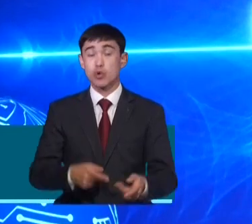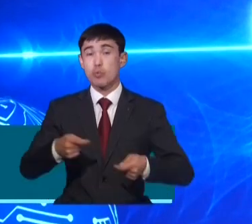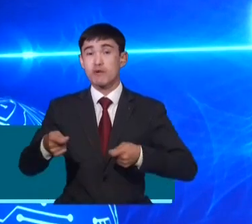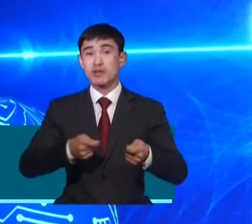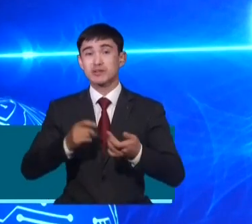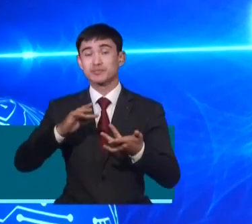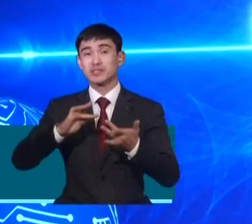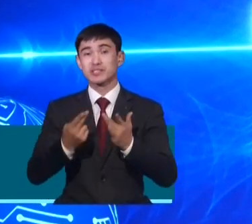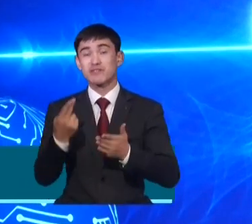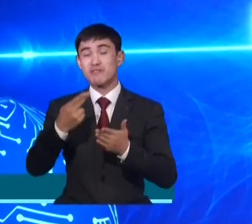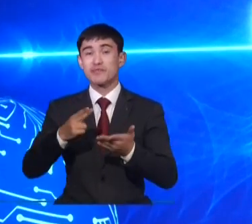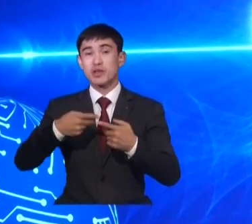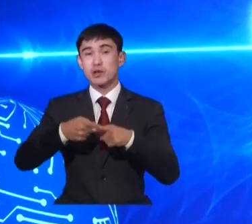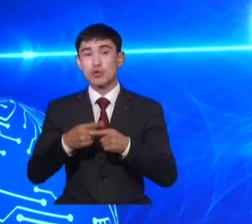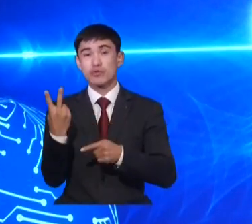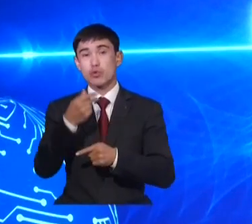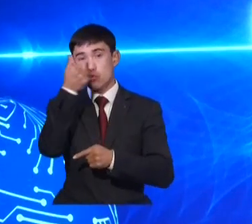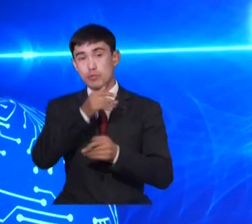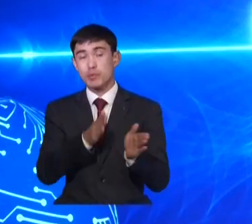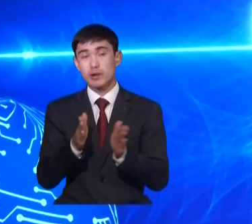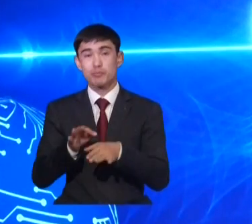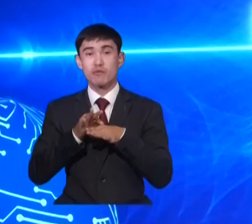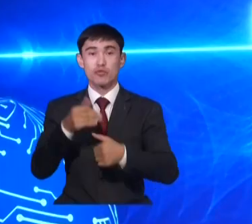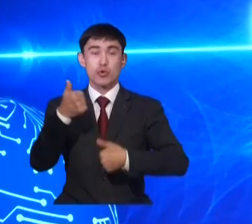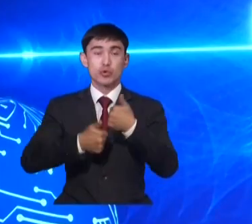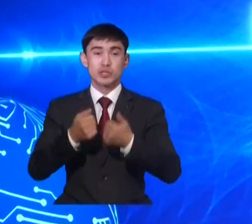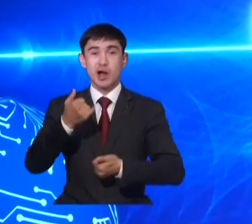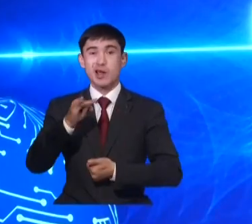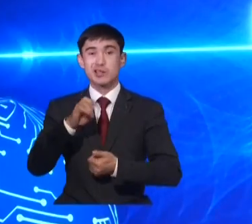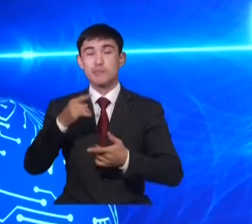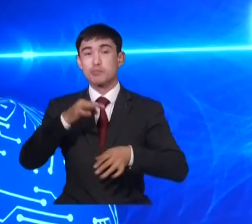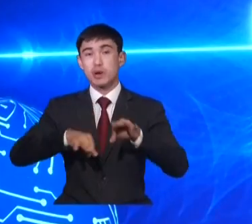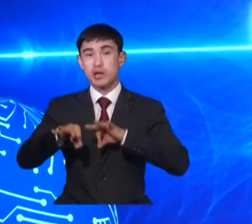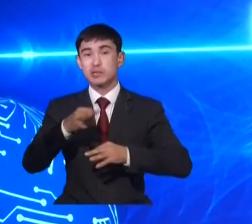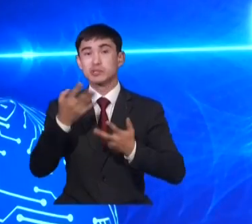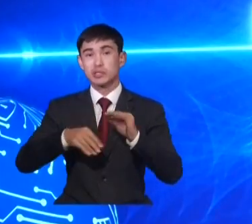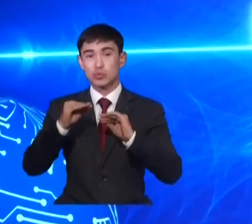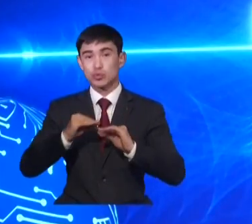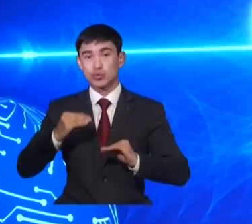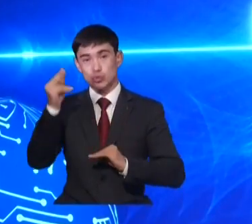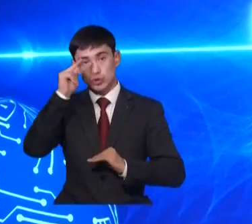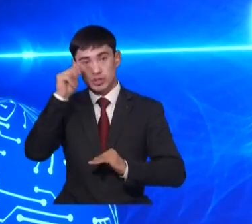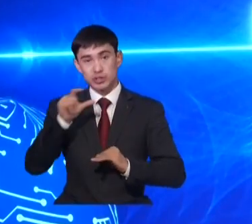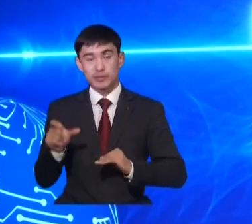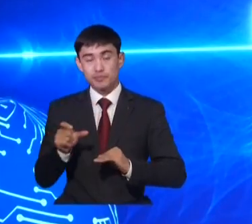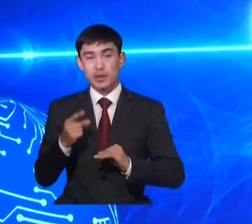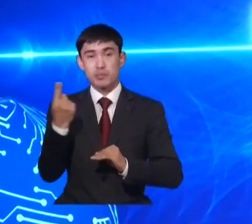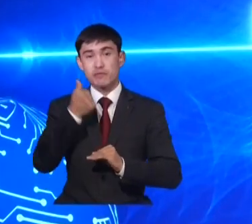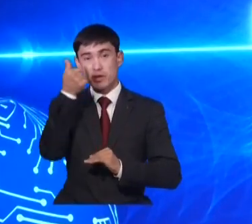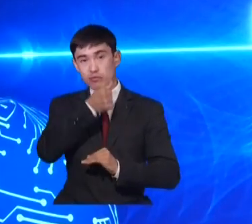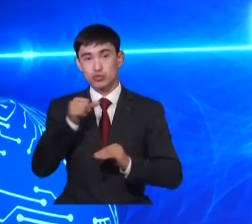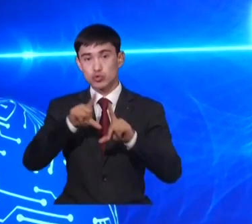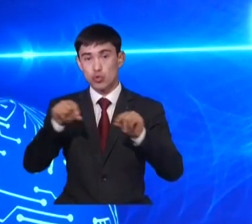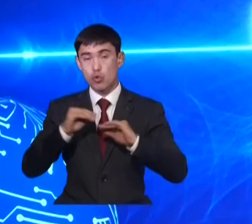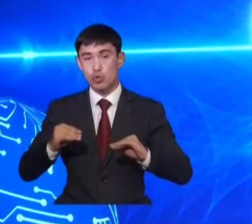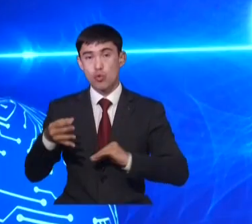Управление цифровых технологий второй год подряд проводит конкурс по IT-проектам среди учащихся. Впервые в этом году выпускники школ